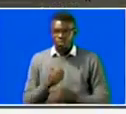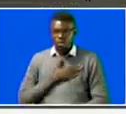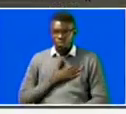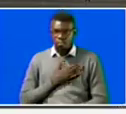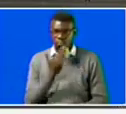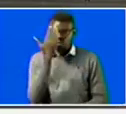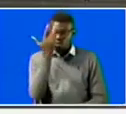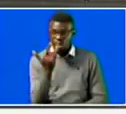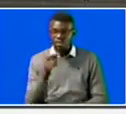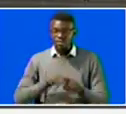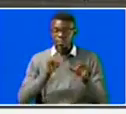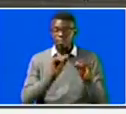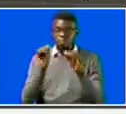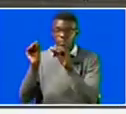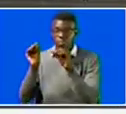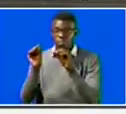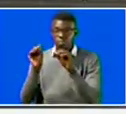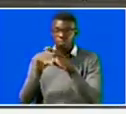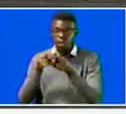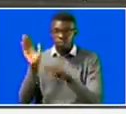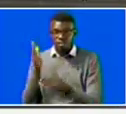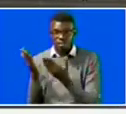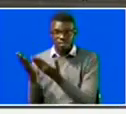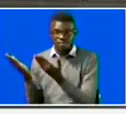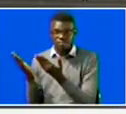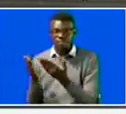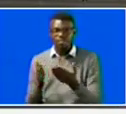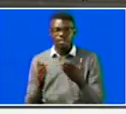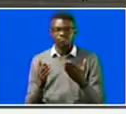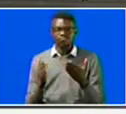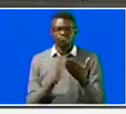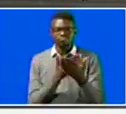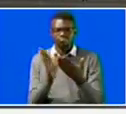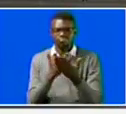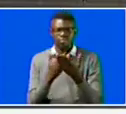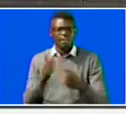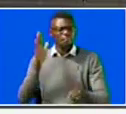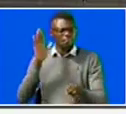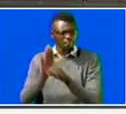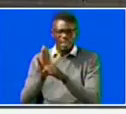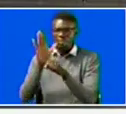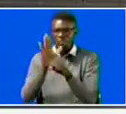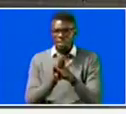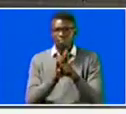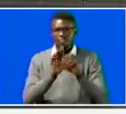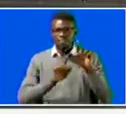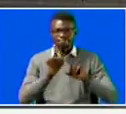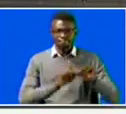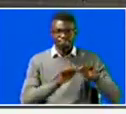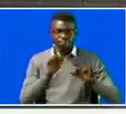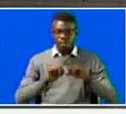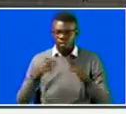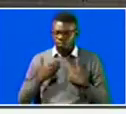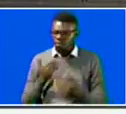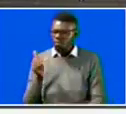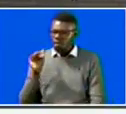tumetoka hapa, ukienda kule inje, mimi mepiga festivals mingi, na tumeenda nyingi. Namba kwanza nakuuliza,